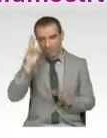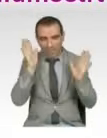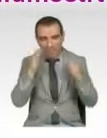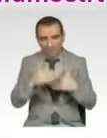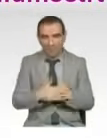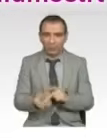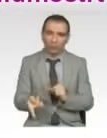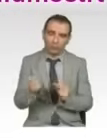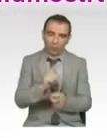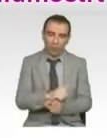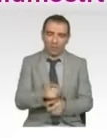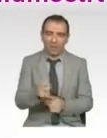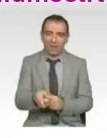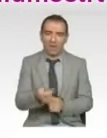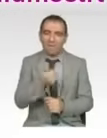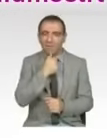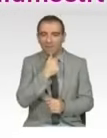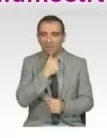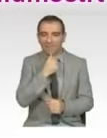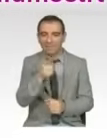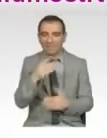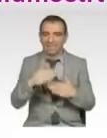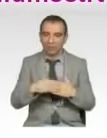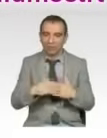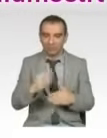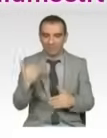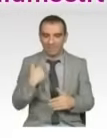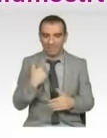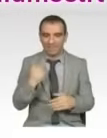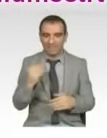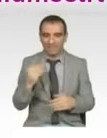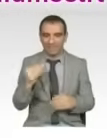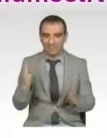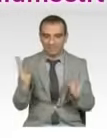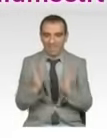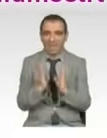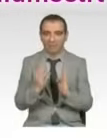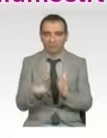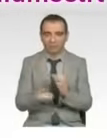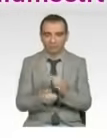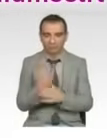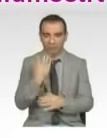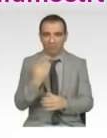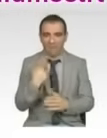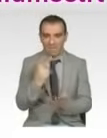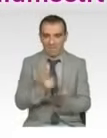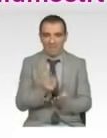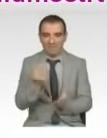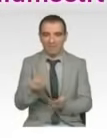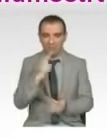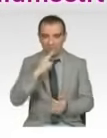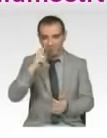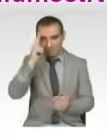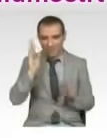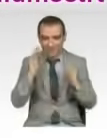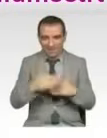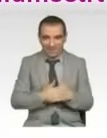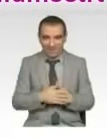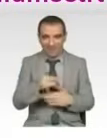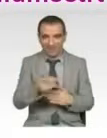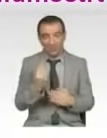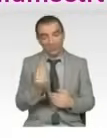sonrası babasıyla tanışma, yani direkt karşısına çıkmaya karar verdim ama... Dedin ki cuma namazı sonrası